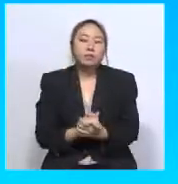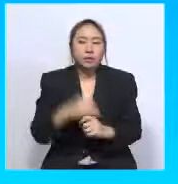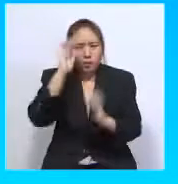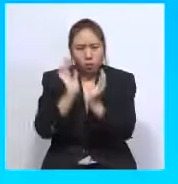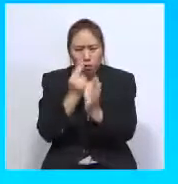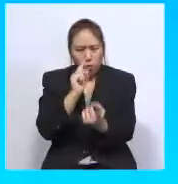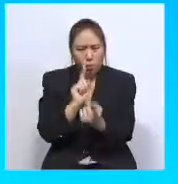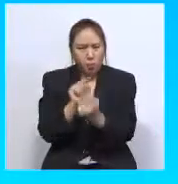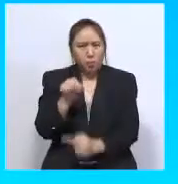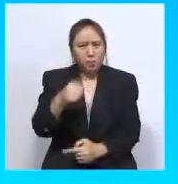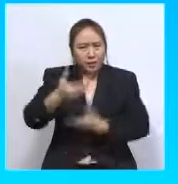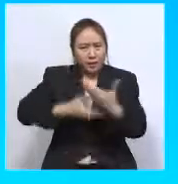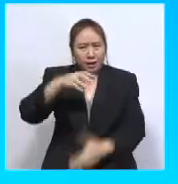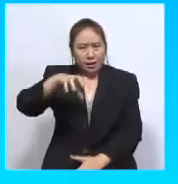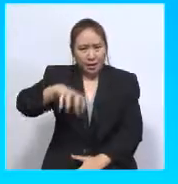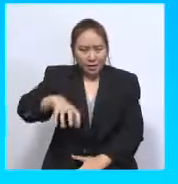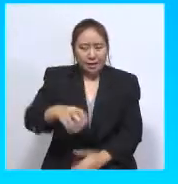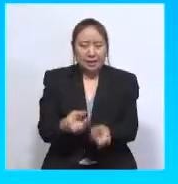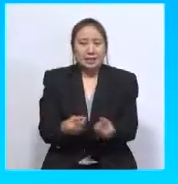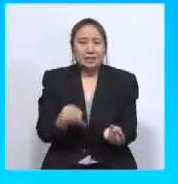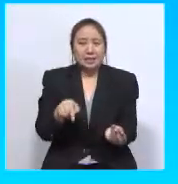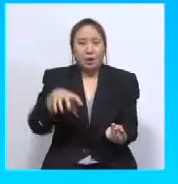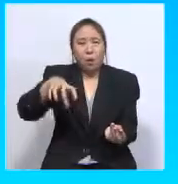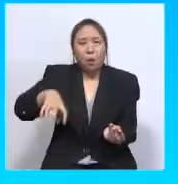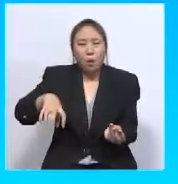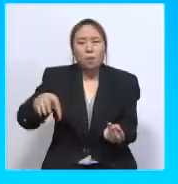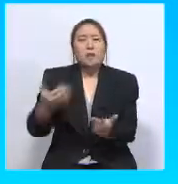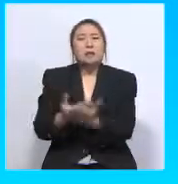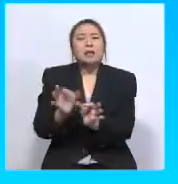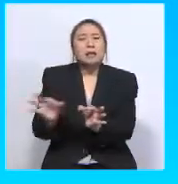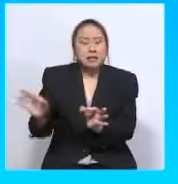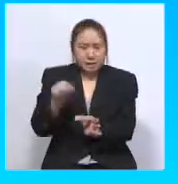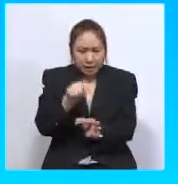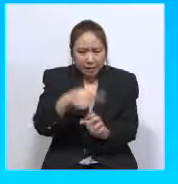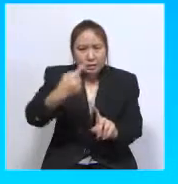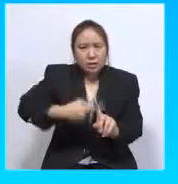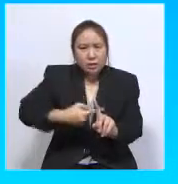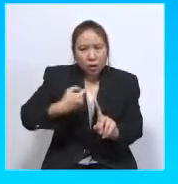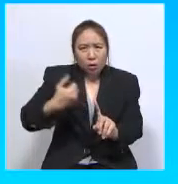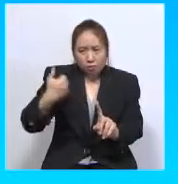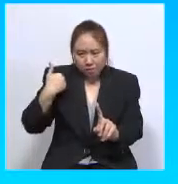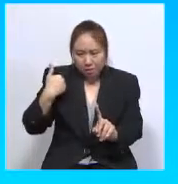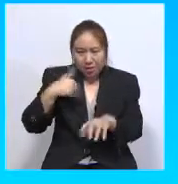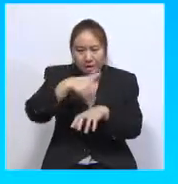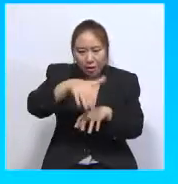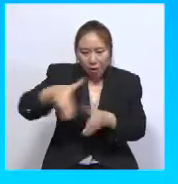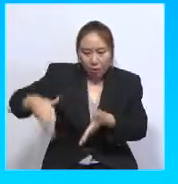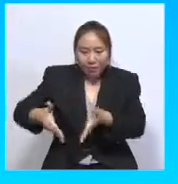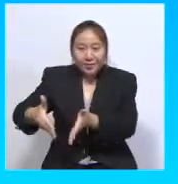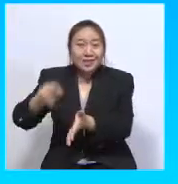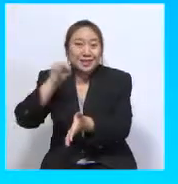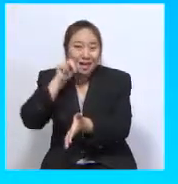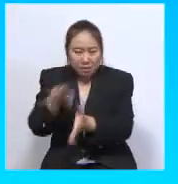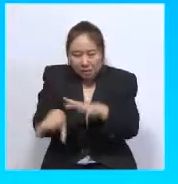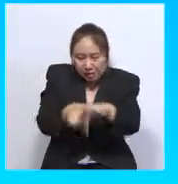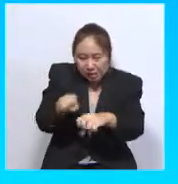พบนะครับว่าตลาดแห่งนี้นะครับซึ่งเช่าพื้นที่ของกรมธนารักษ์มีการไปบุกรุกเป็นคลองสาธารณะนะครับก็คือคลองเป็นประชากร